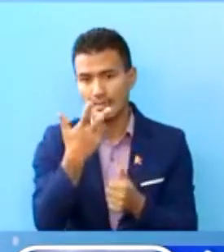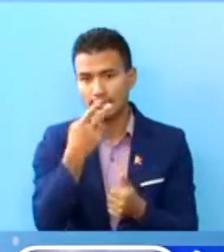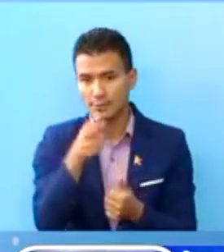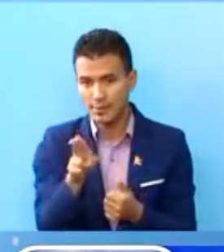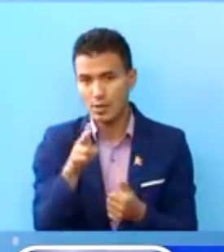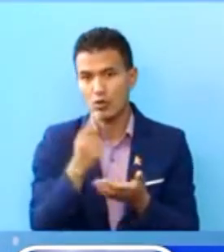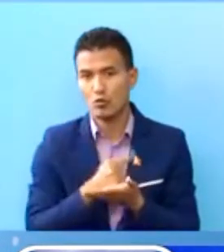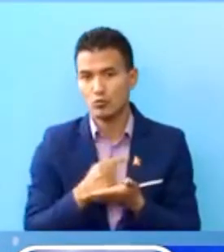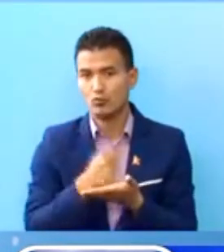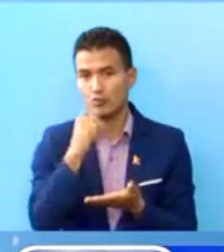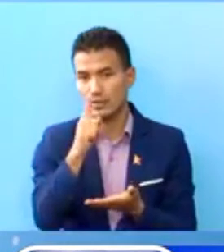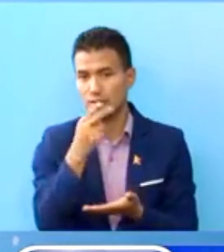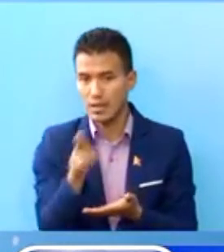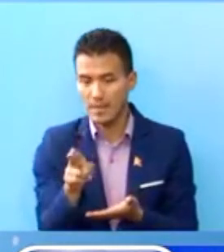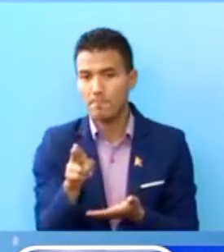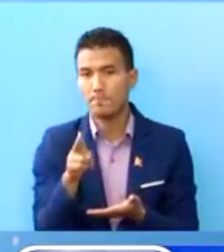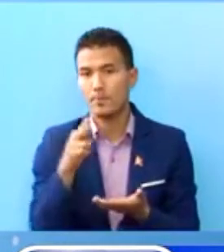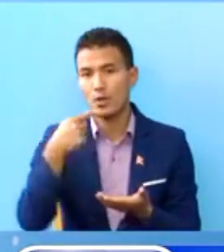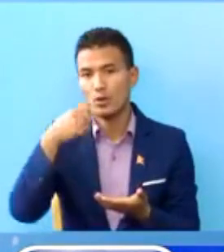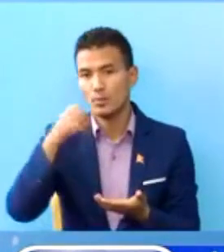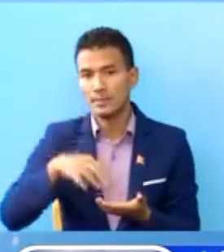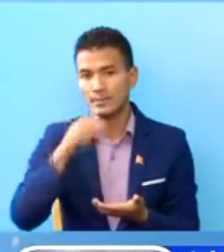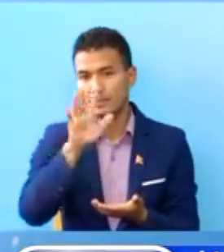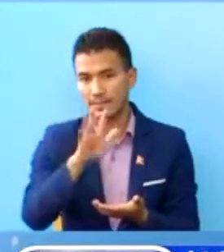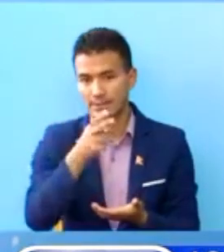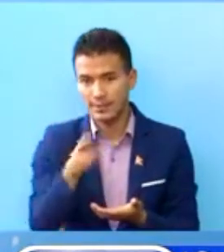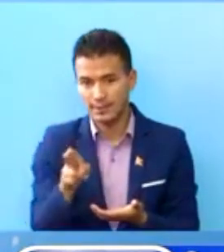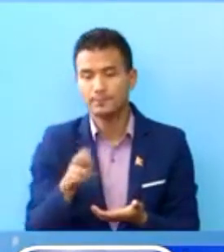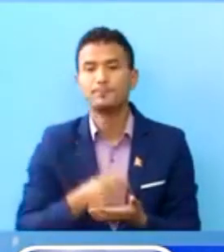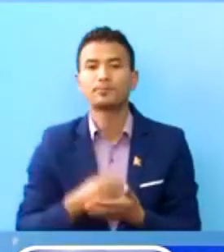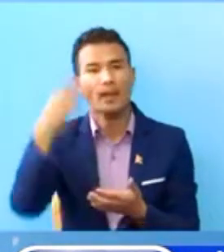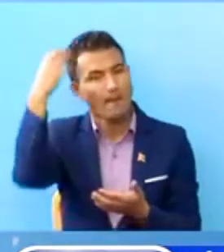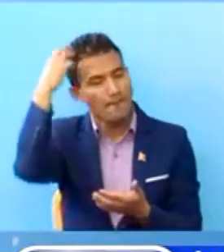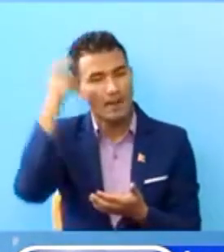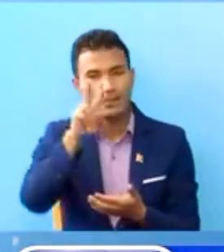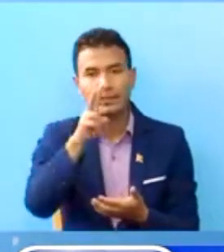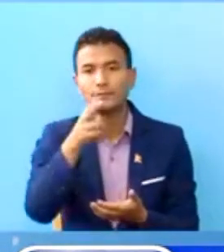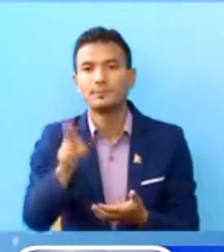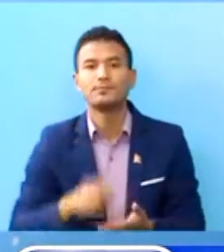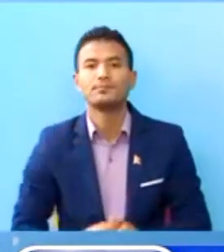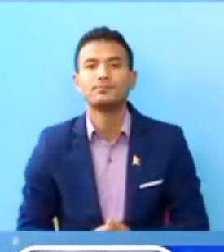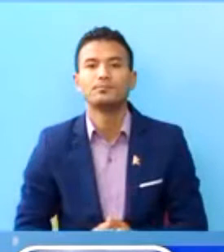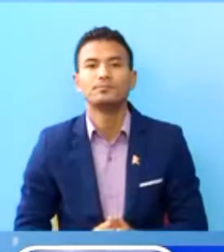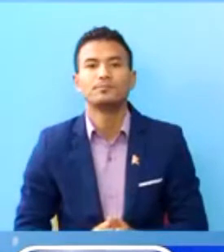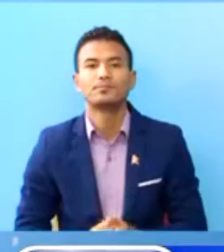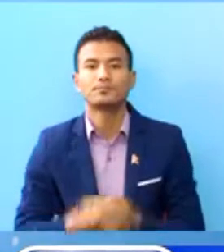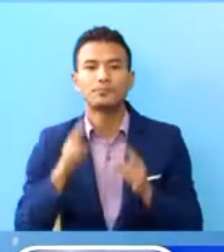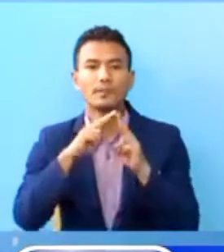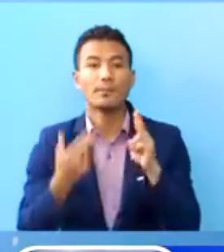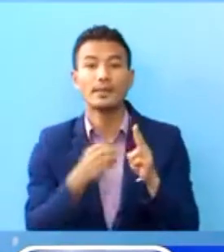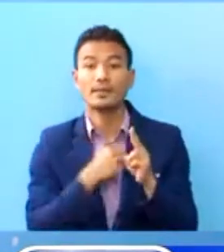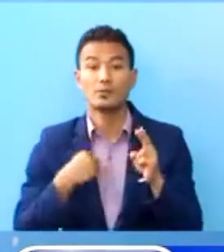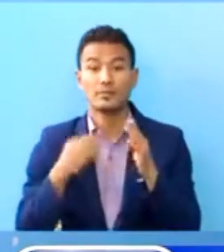8 जना, कपिलवस्तुका 1 जना, नवलपरासीका 5 जना, पाल्पाका 2 जना हुनुहुन्छ। भेरी